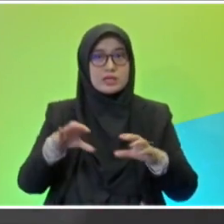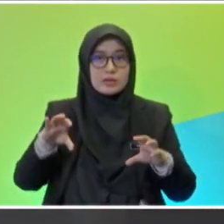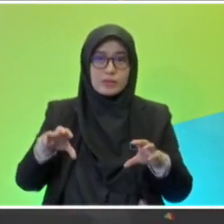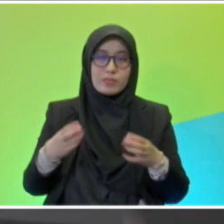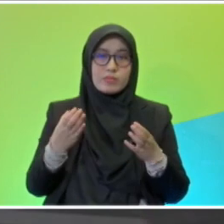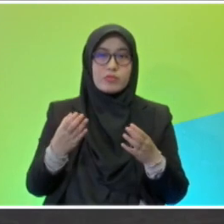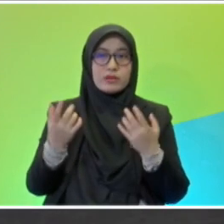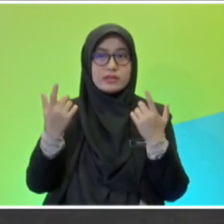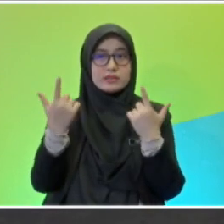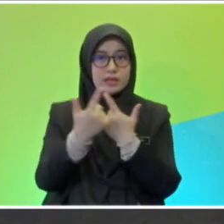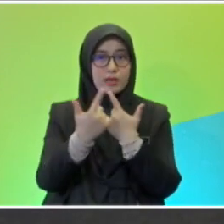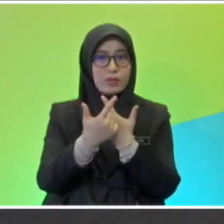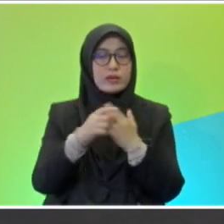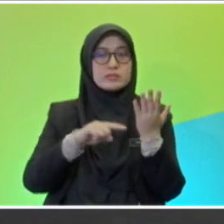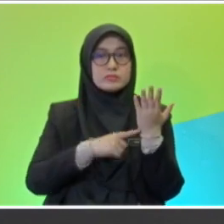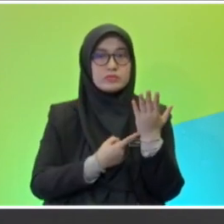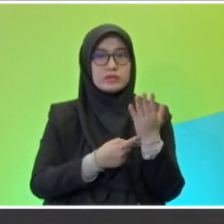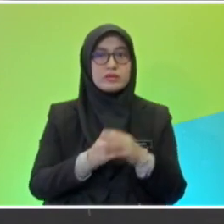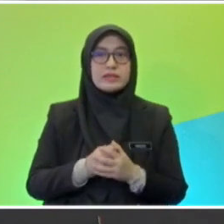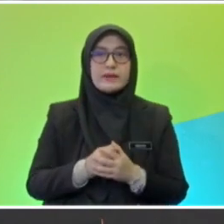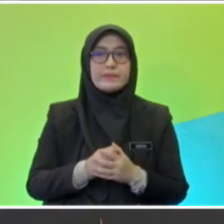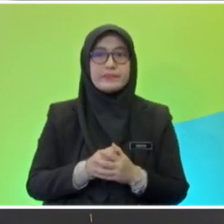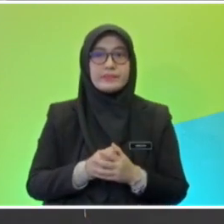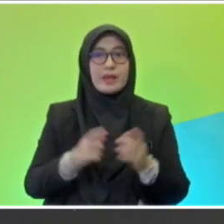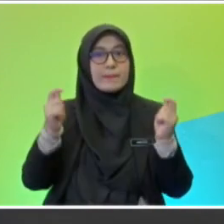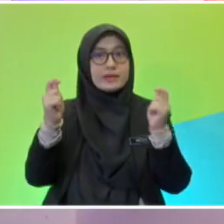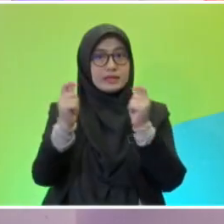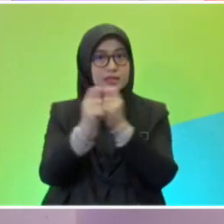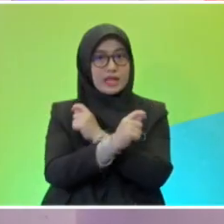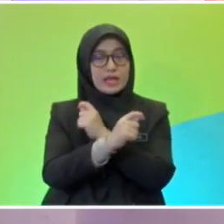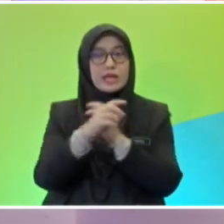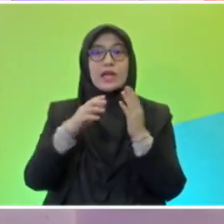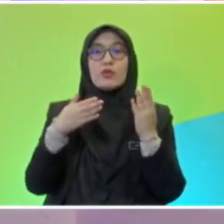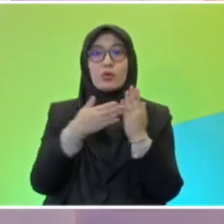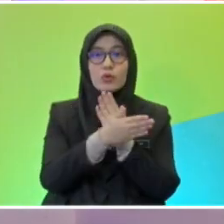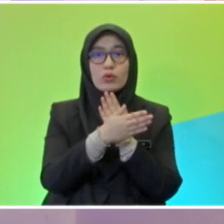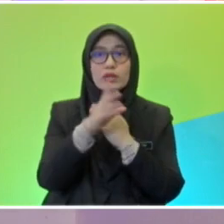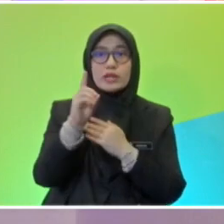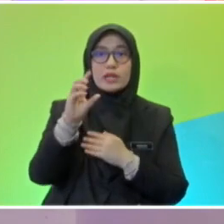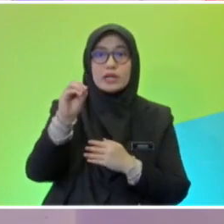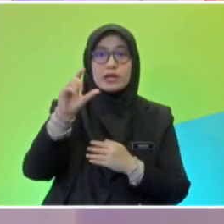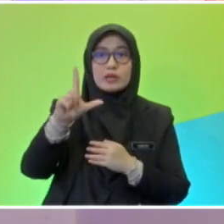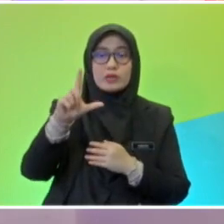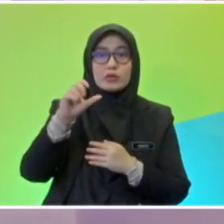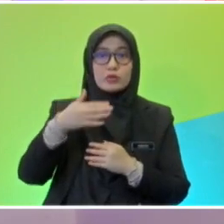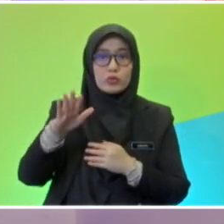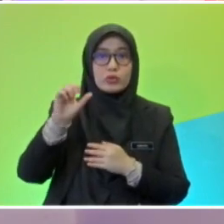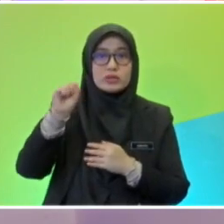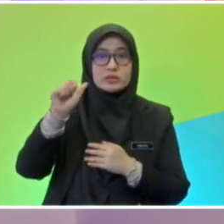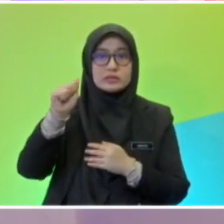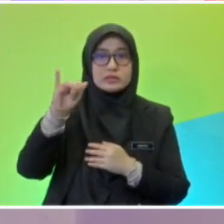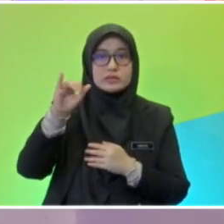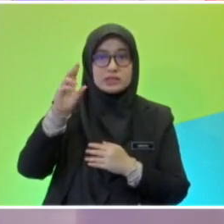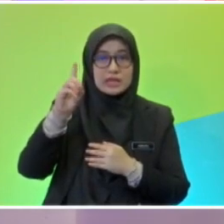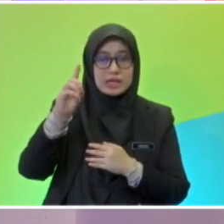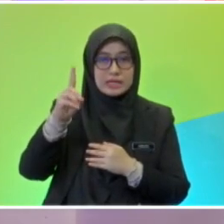hmm itu dia penentangan oleh Dul Said di Naning di Naning baik itu tadi depresi penentangan